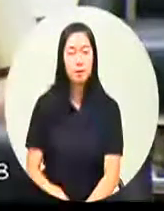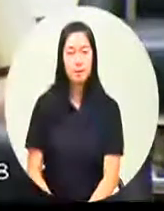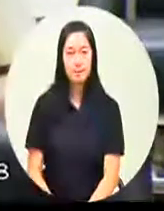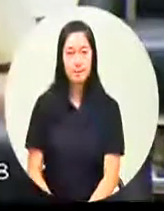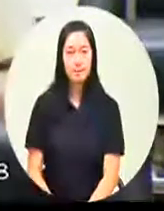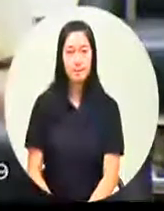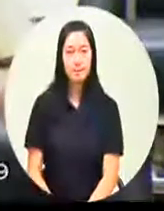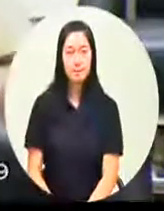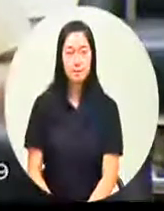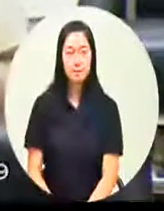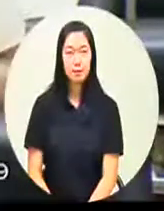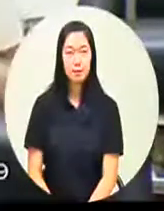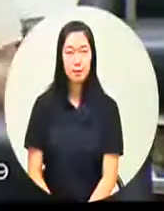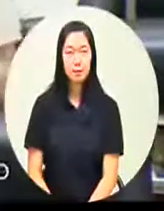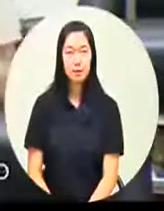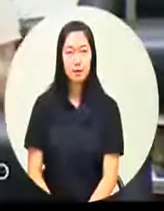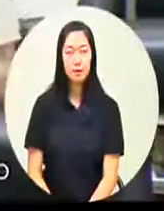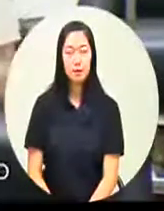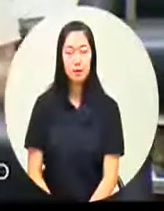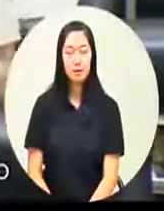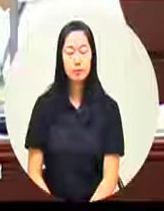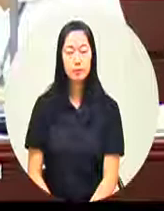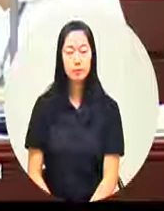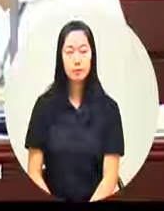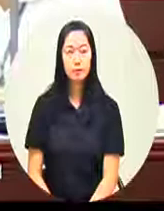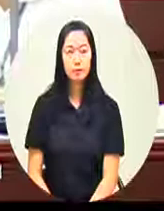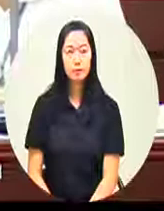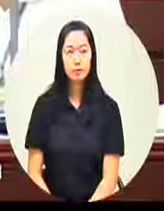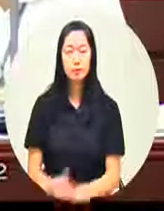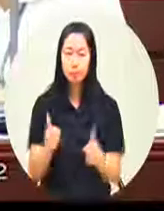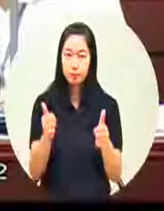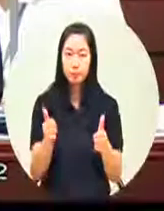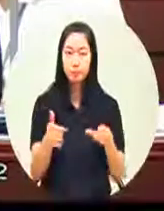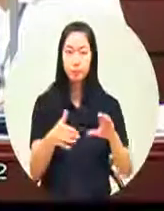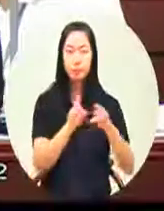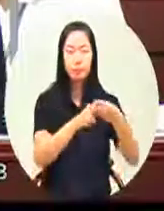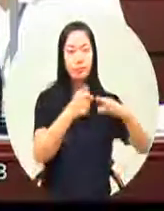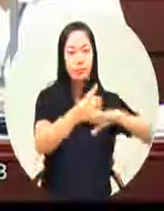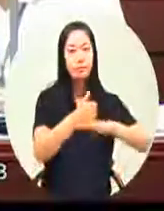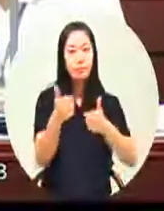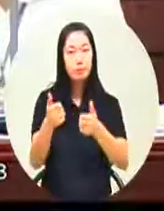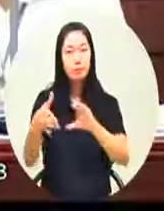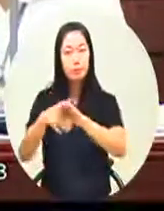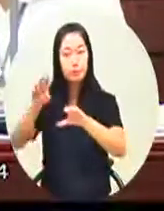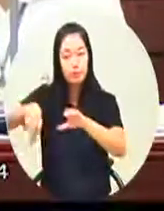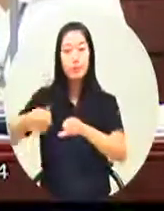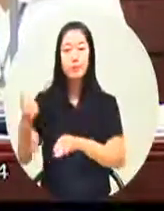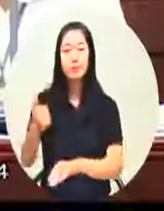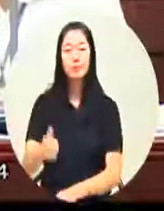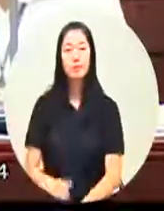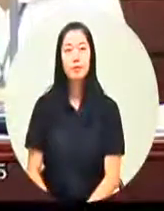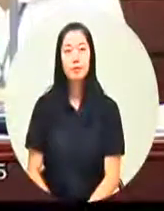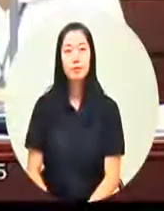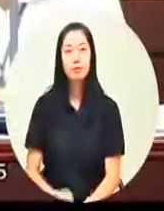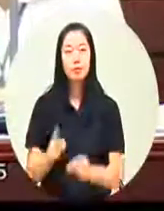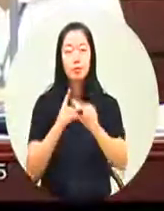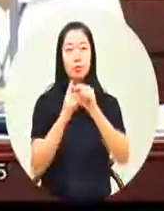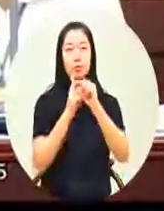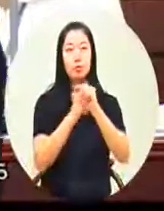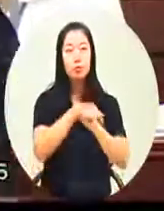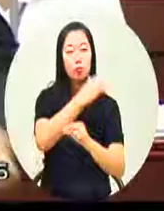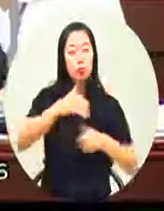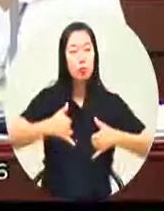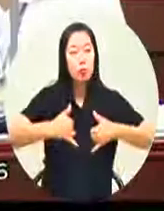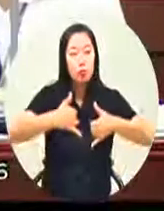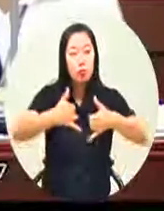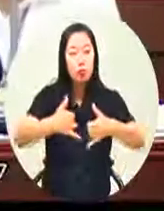陈局长，请答问。 陈局长， 好，谢谢，主席，谢谢刘议员哈。那个在中山路整个